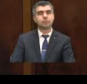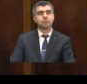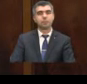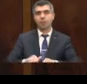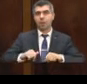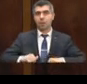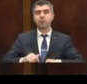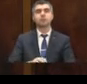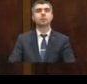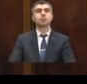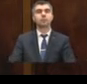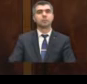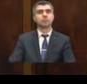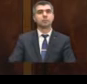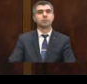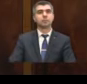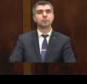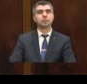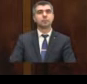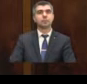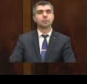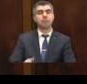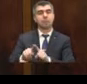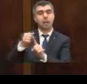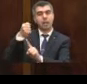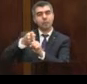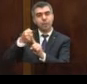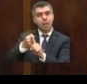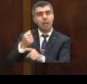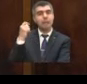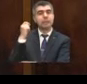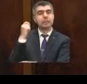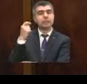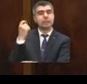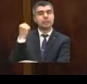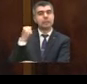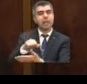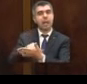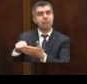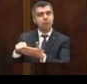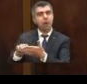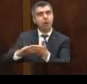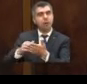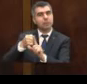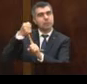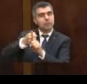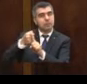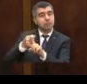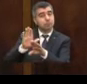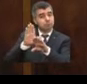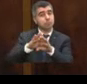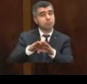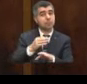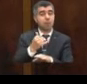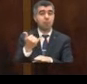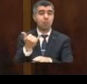الوزير، إذا كان ورش الإصلاح الضريبي ركنا ركينا في برنامج هذه الحكومة فندعوكم إلى الإصرار